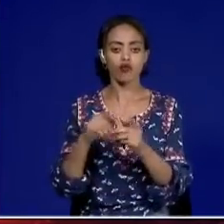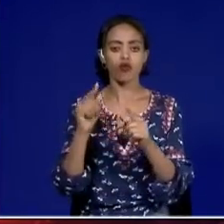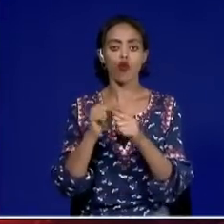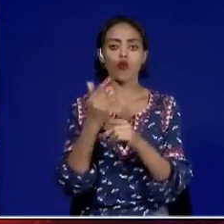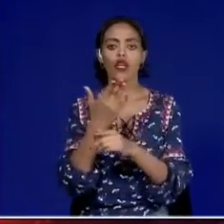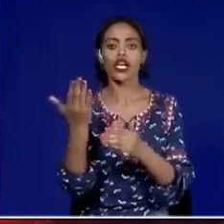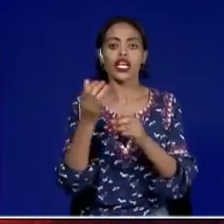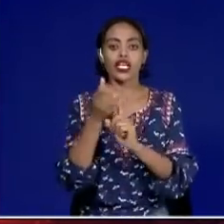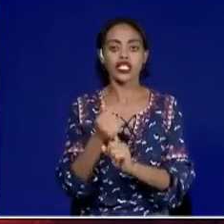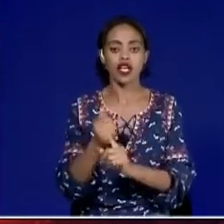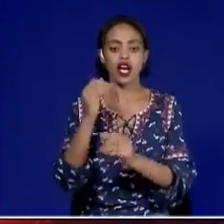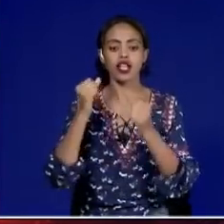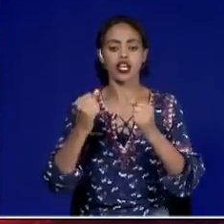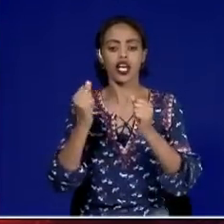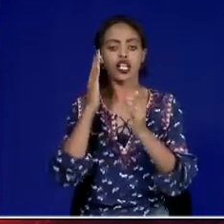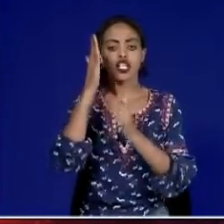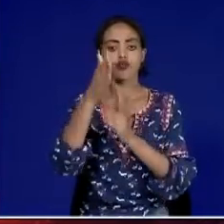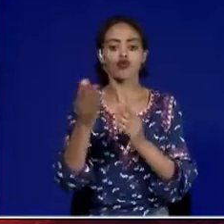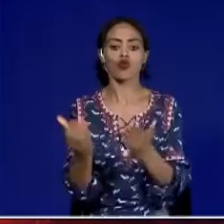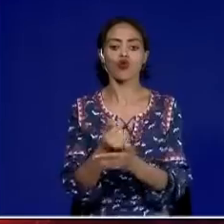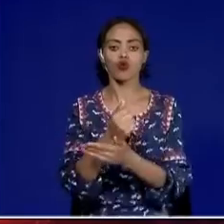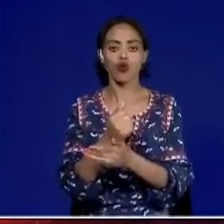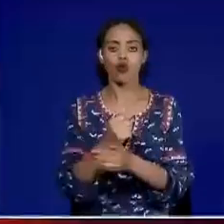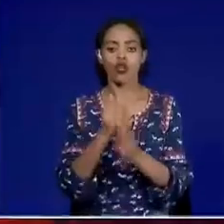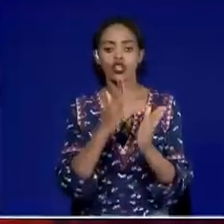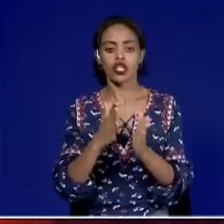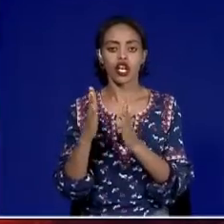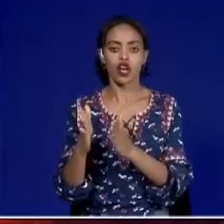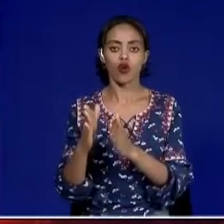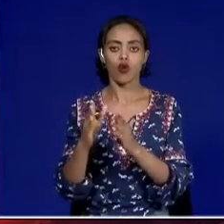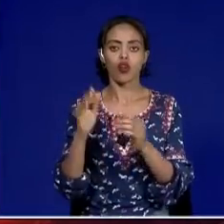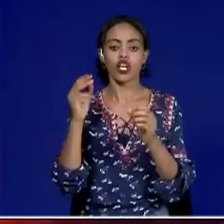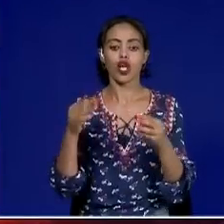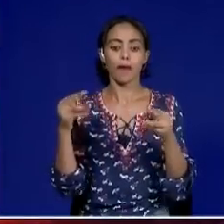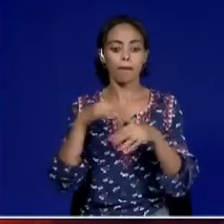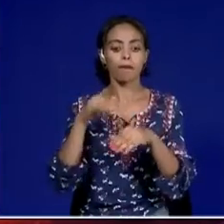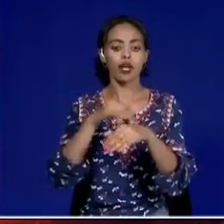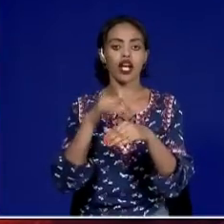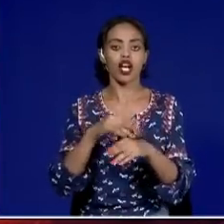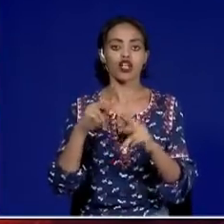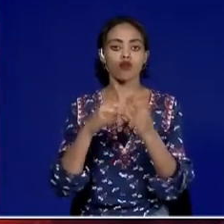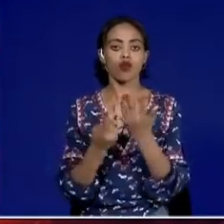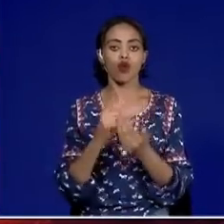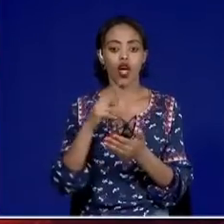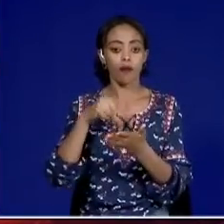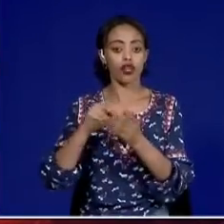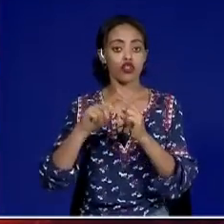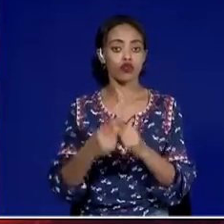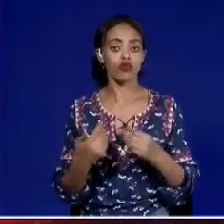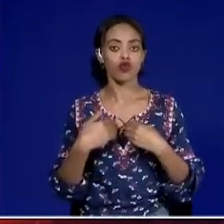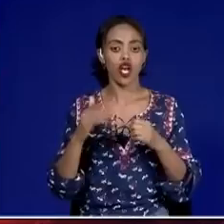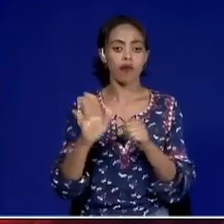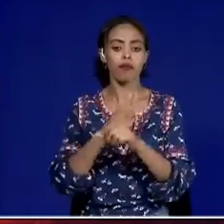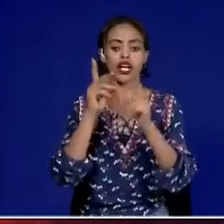ሒዝና ኣጠናኺርና ንቕድሚት ክንወስዶ ምእንቲ ተዳለወ ናይ መላዓሊ ፕሮግራም እዩ። እዚ ኣብ መቐለ ተጀሚሩ ዝኒሀ ኣብ